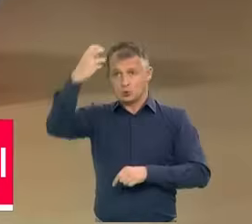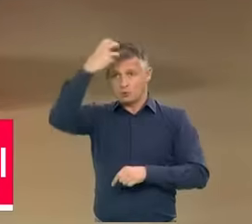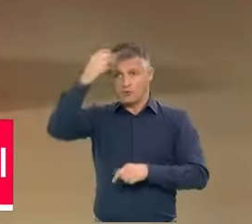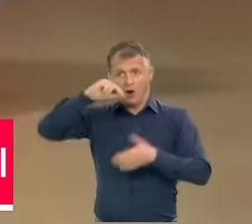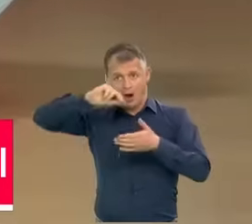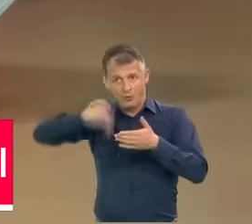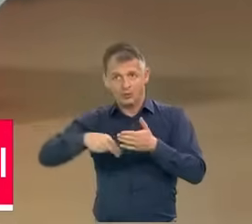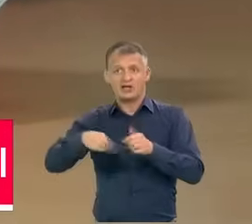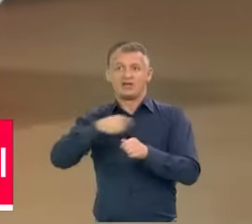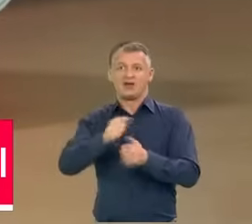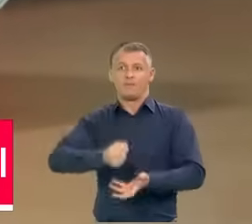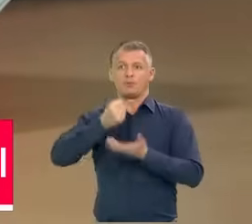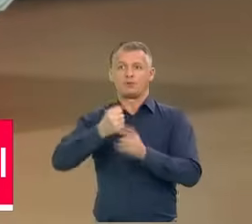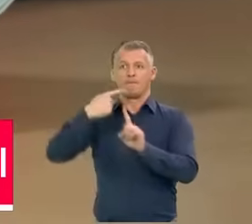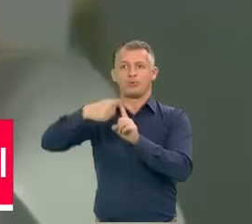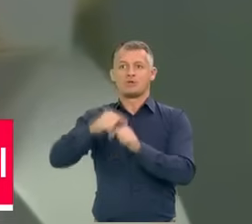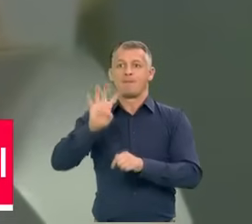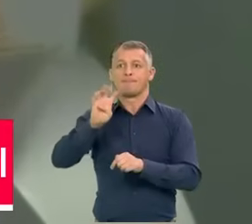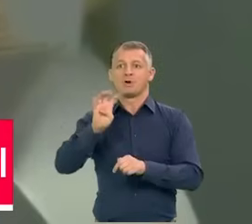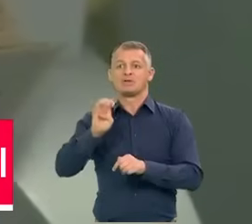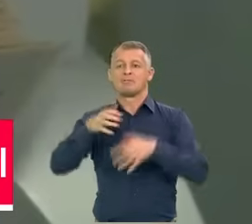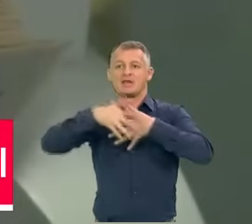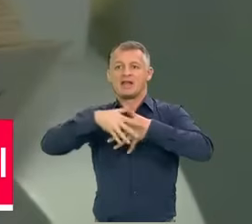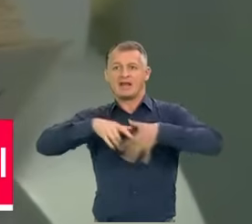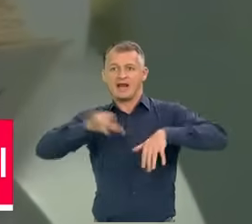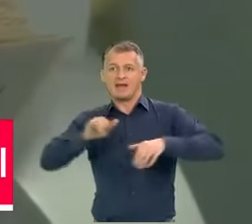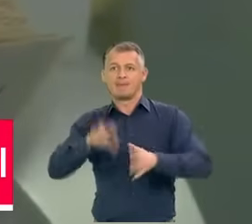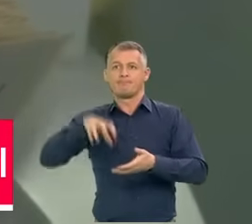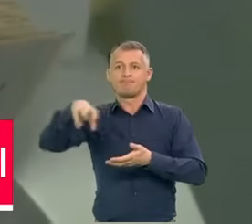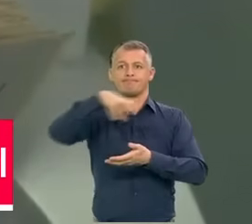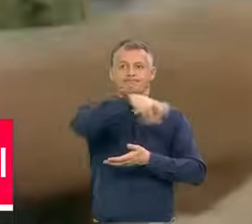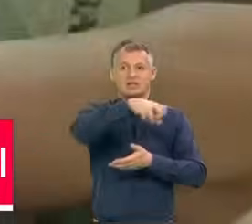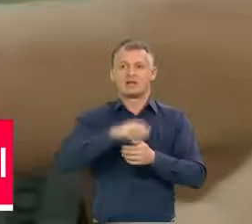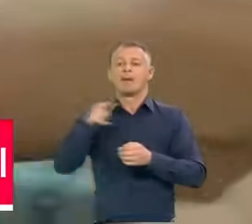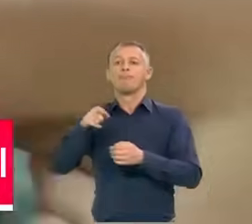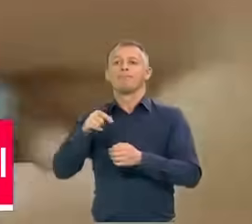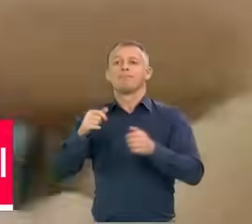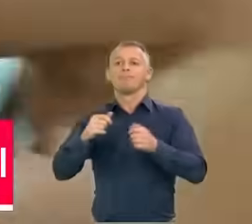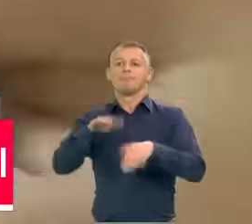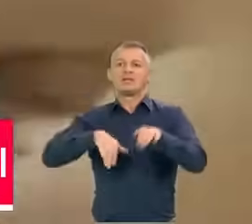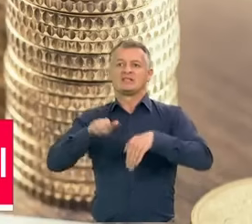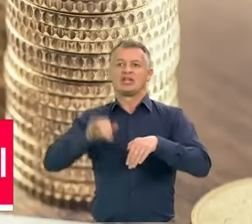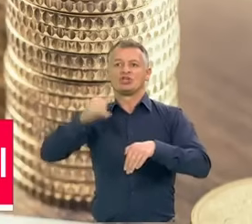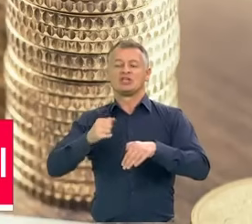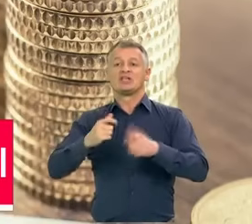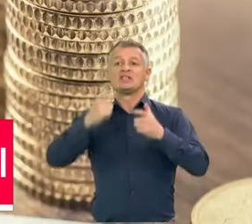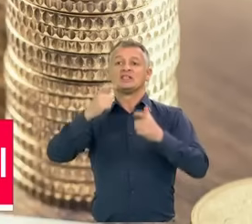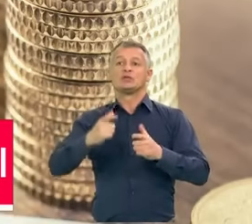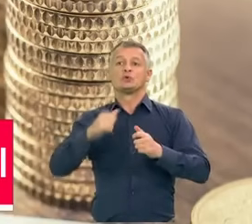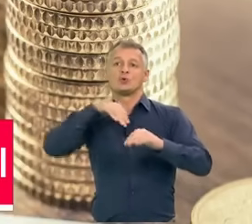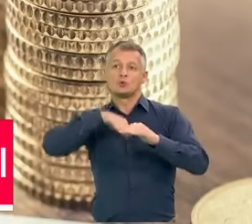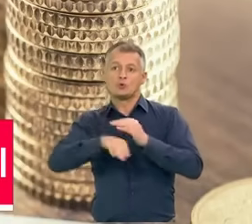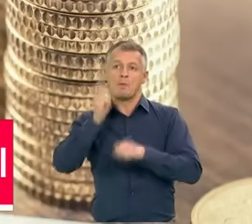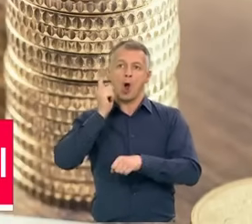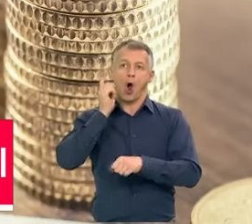bugetară pozitivă 40 de miliarde de RON au fost Împărțiți ministerelor și instituțiilor din subordine Ministerul Finanțelor